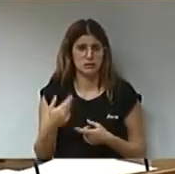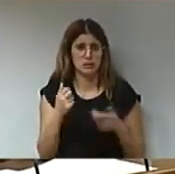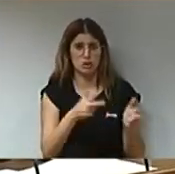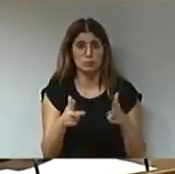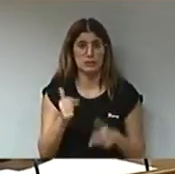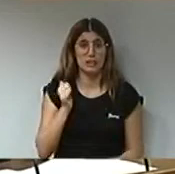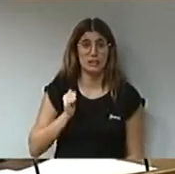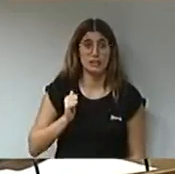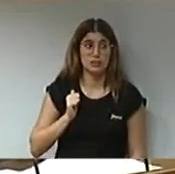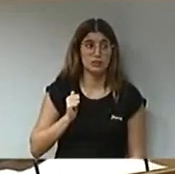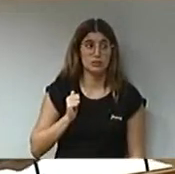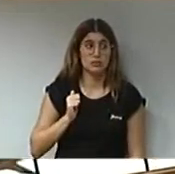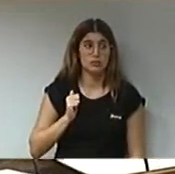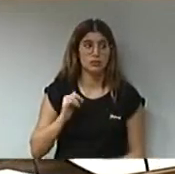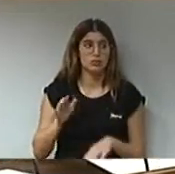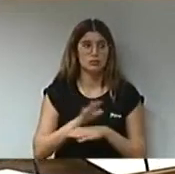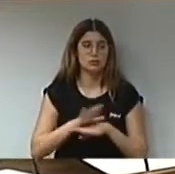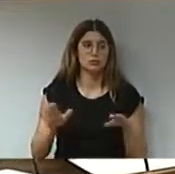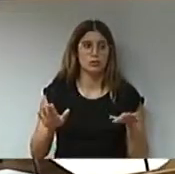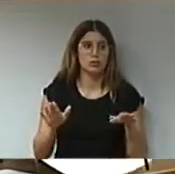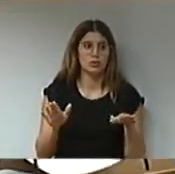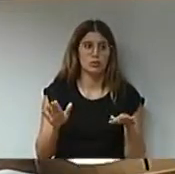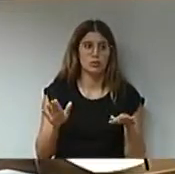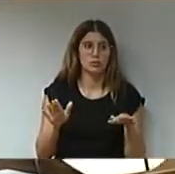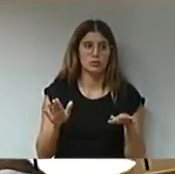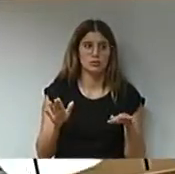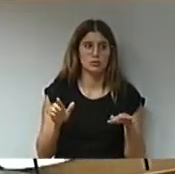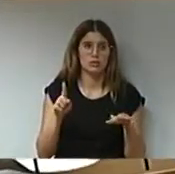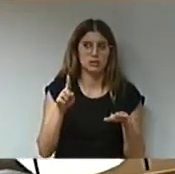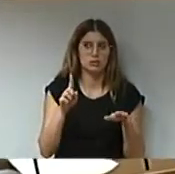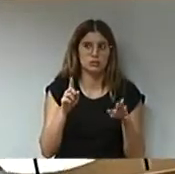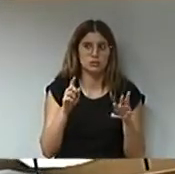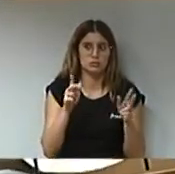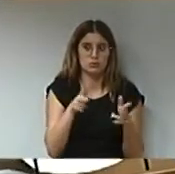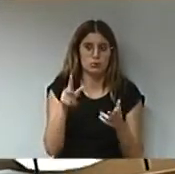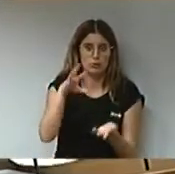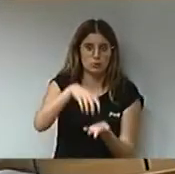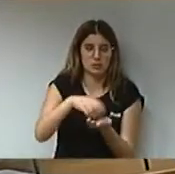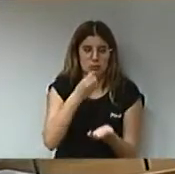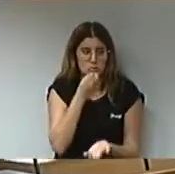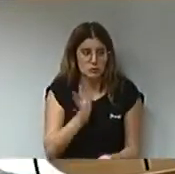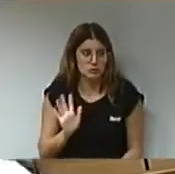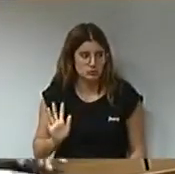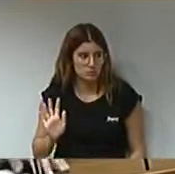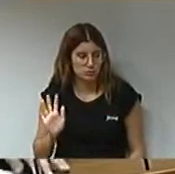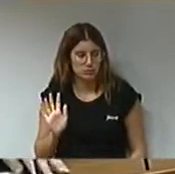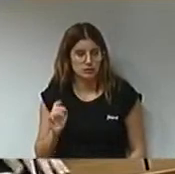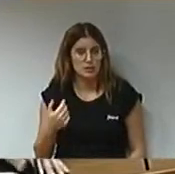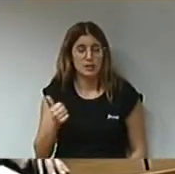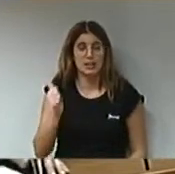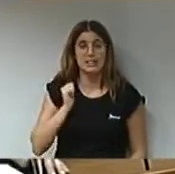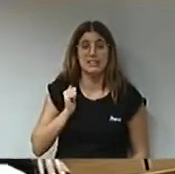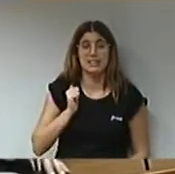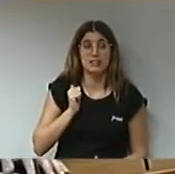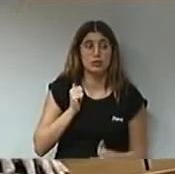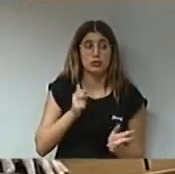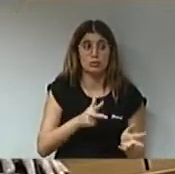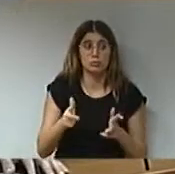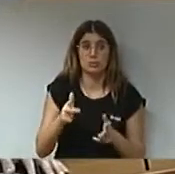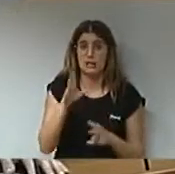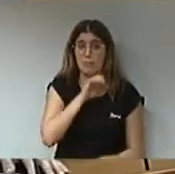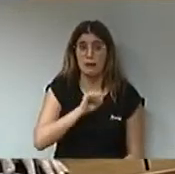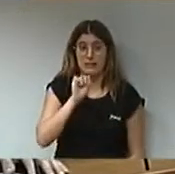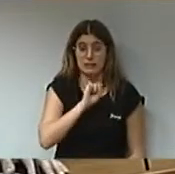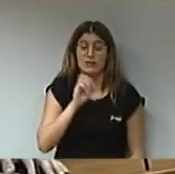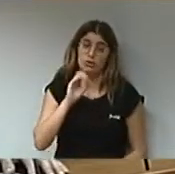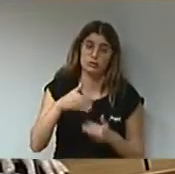l'Hospital Clínic és simplement un acte absolutament que està fora de lloc. El Clínic és un magnífic hospital que ho